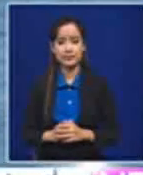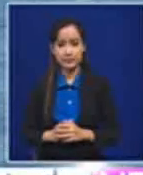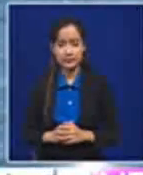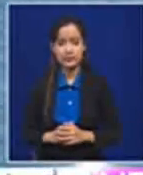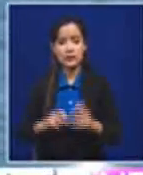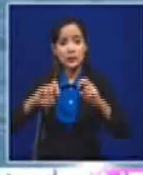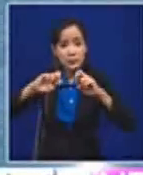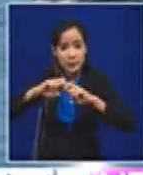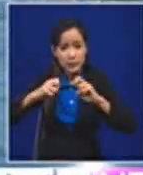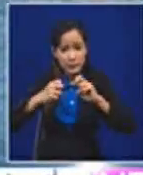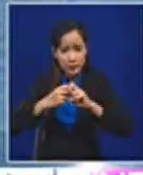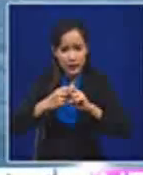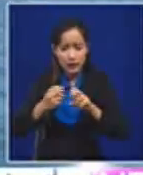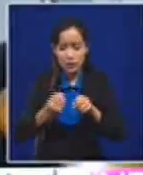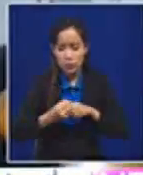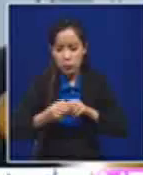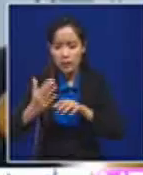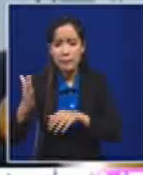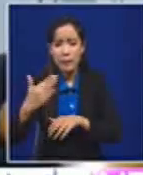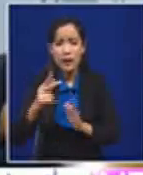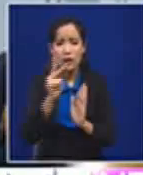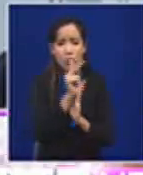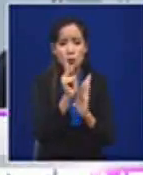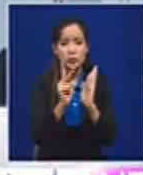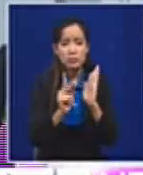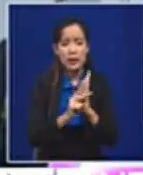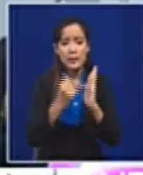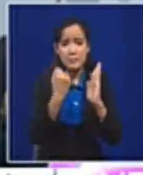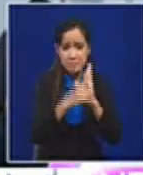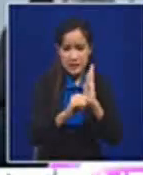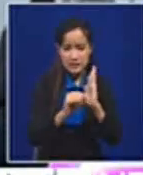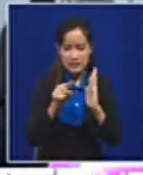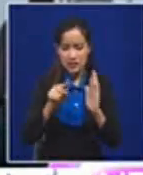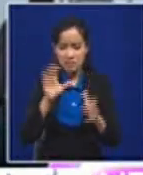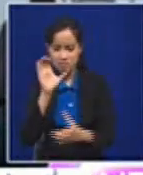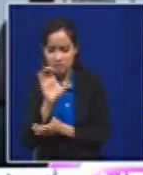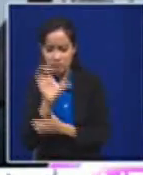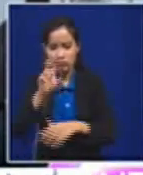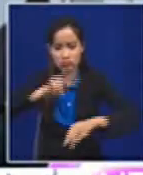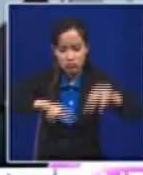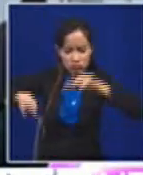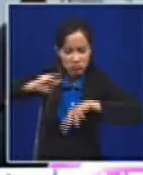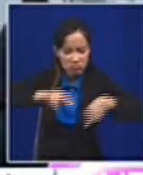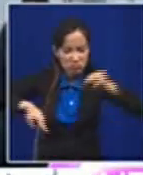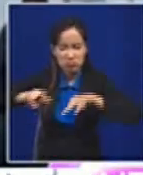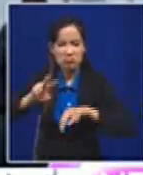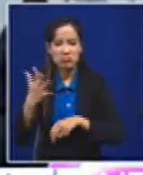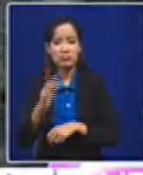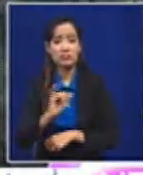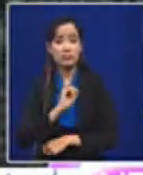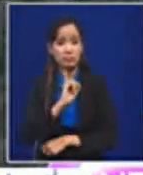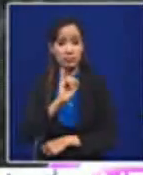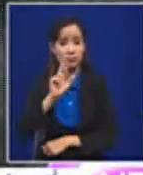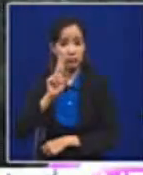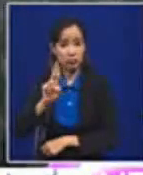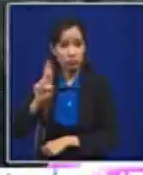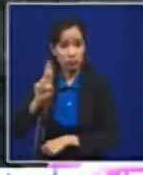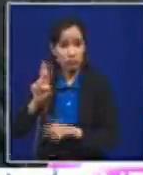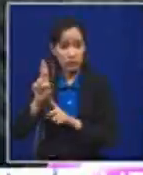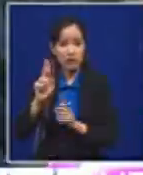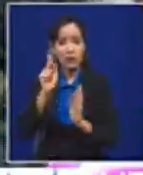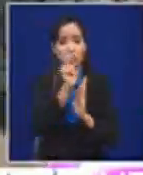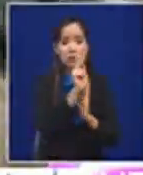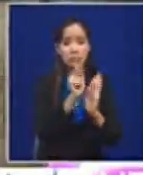แก้ปัญหาการทำประมงผิดกฎหมายขาดการรายงานและไร้การควบคุมหรือ IUU Fishing ของประเทศไทยยังคงดำเนิน